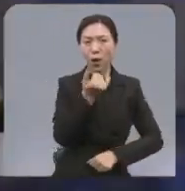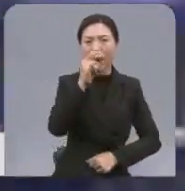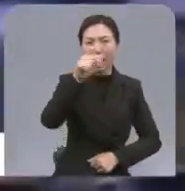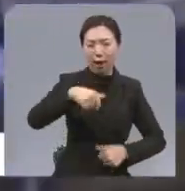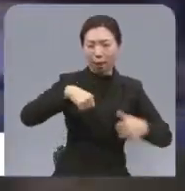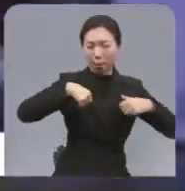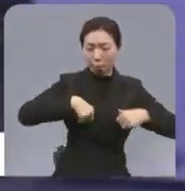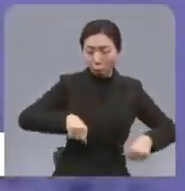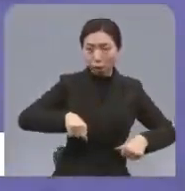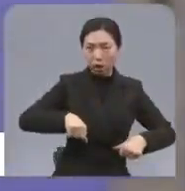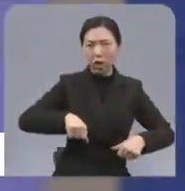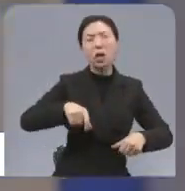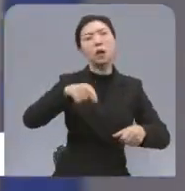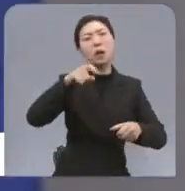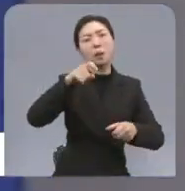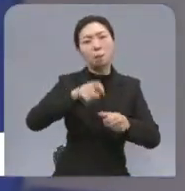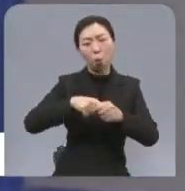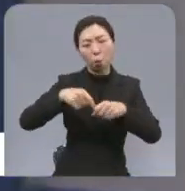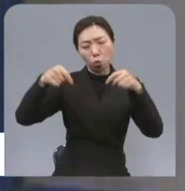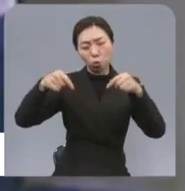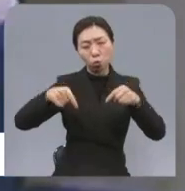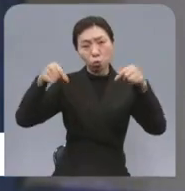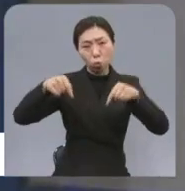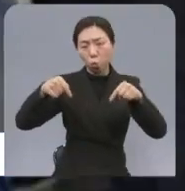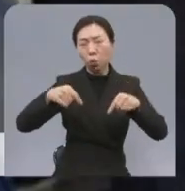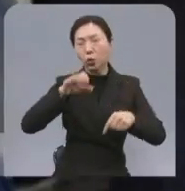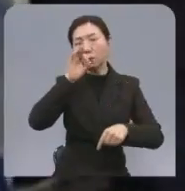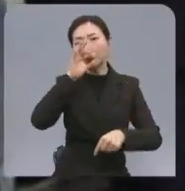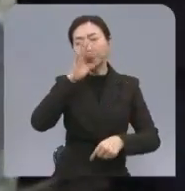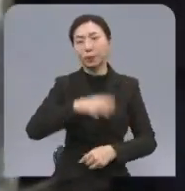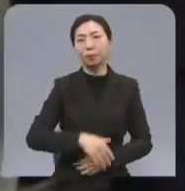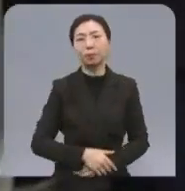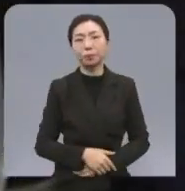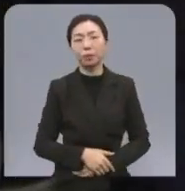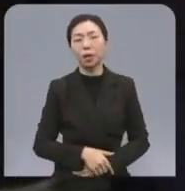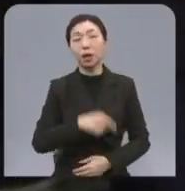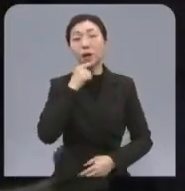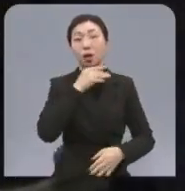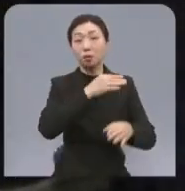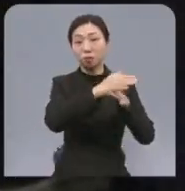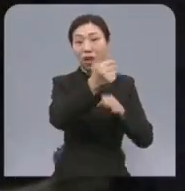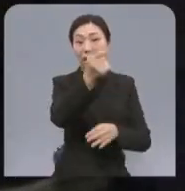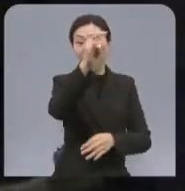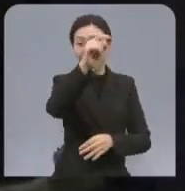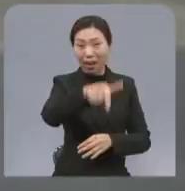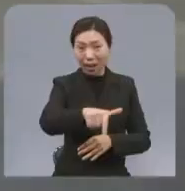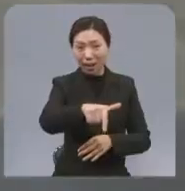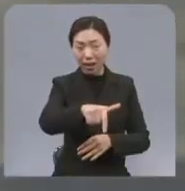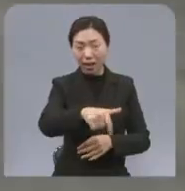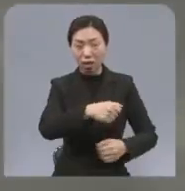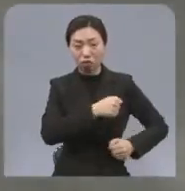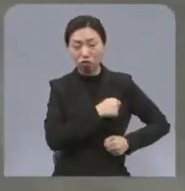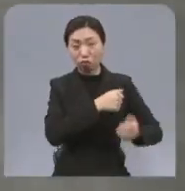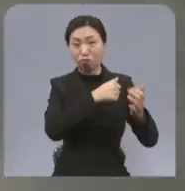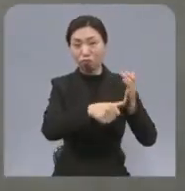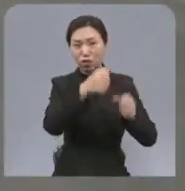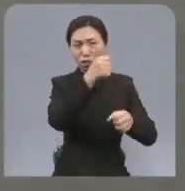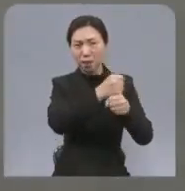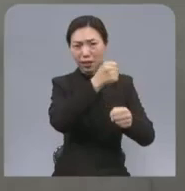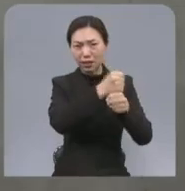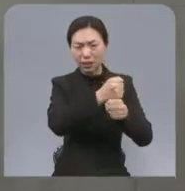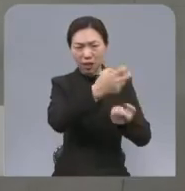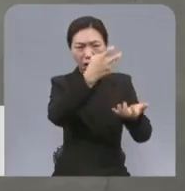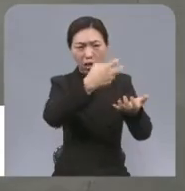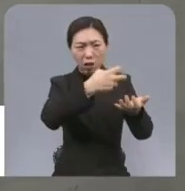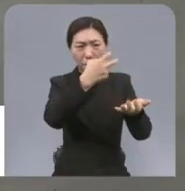constitue un moyen d'eau de défense qui protège aussi la paix et la sécurité internationale il a également fait savoir qu'il ne